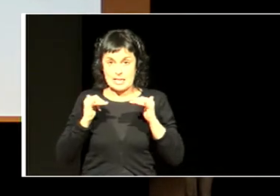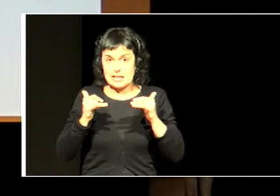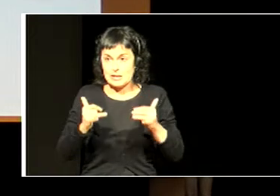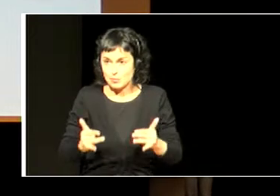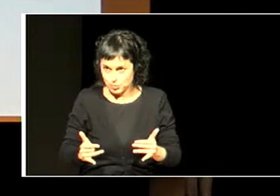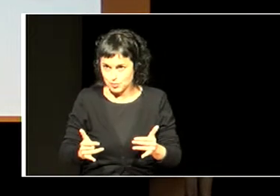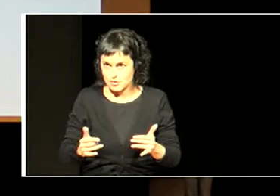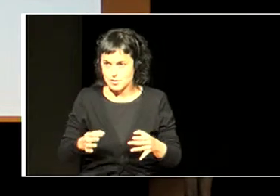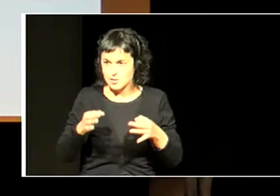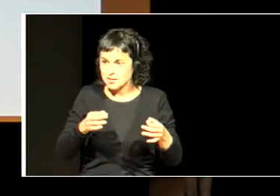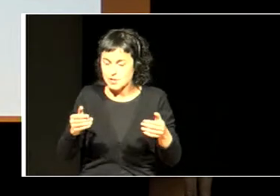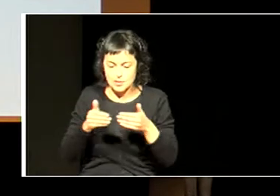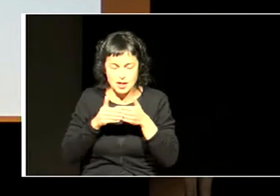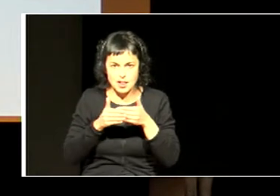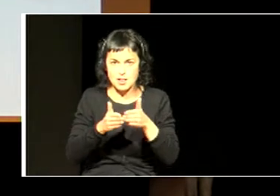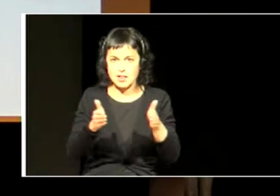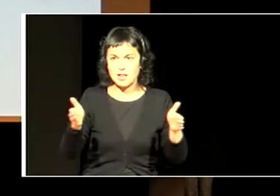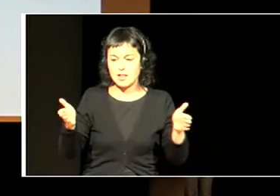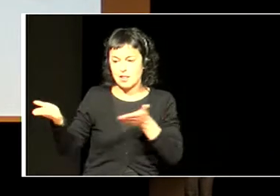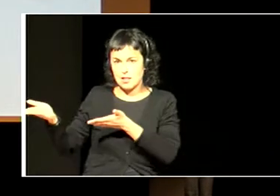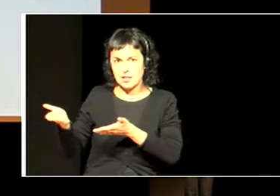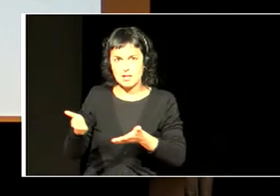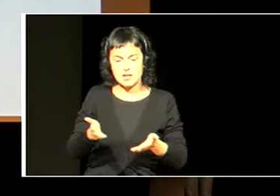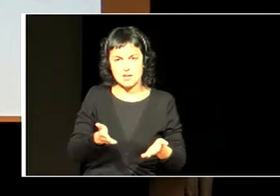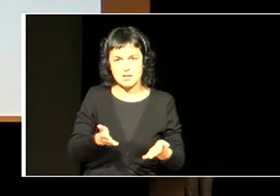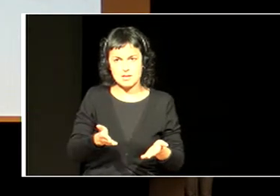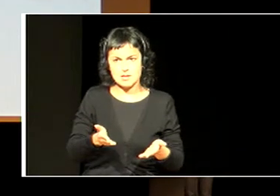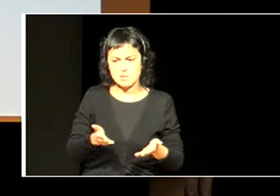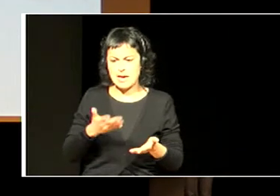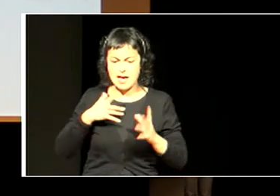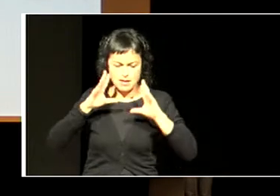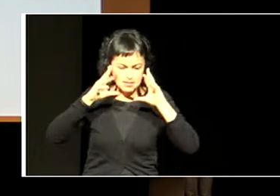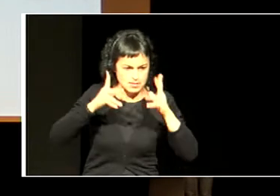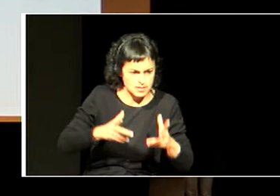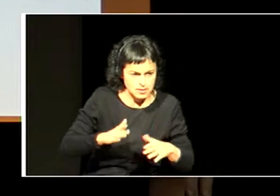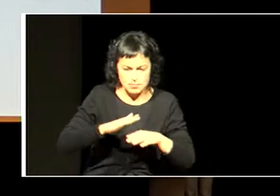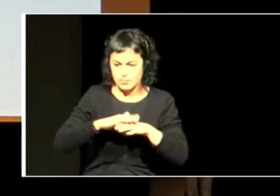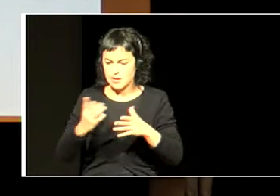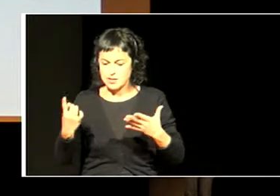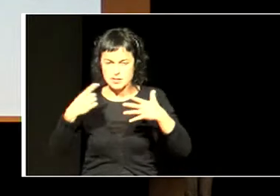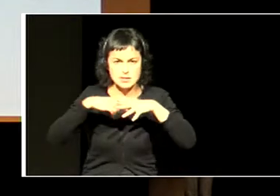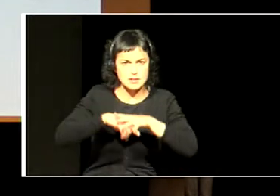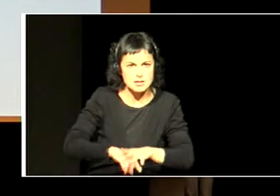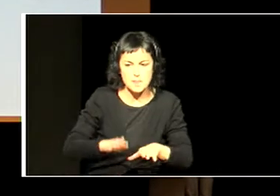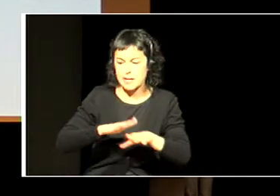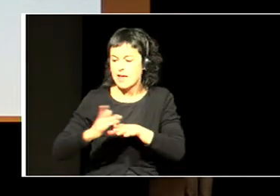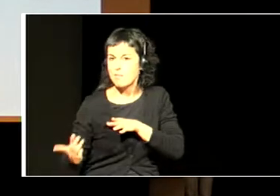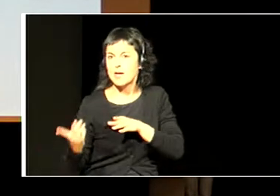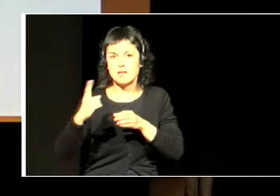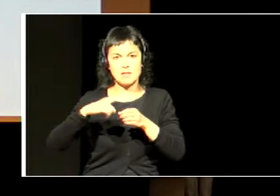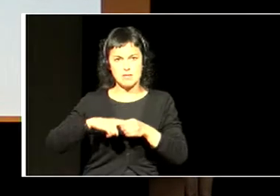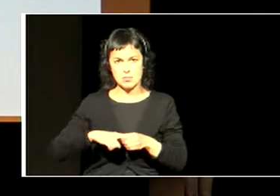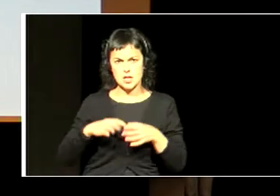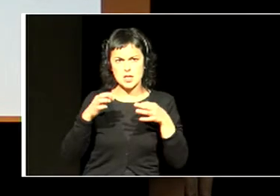daukate ate hori, eta integratzeko, implikatzeko, eta parte hartzeko,